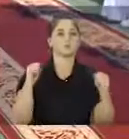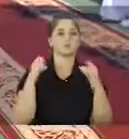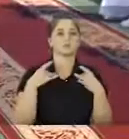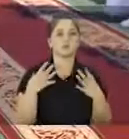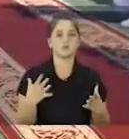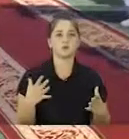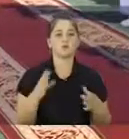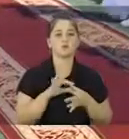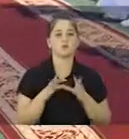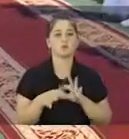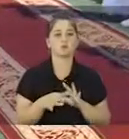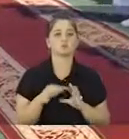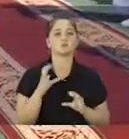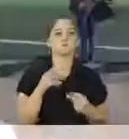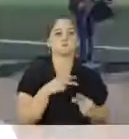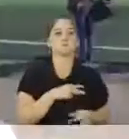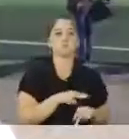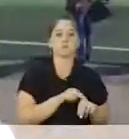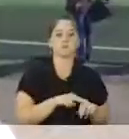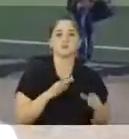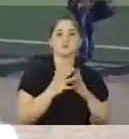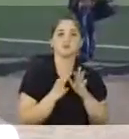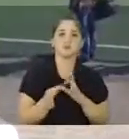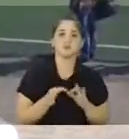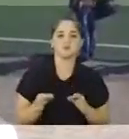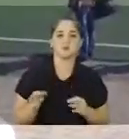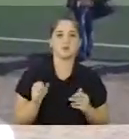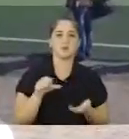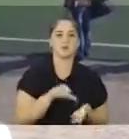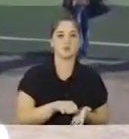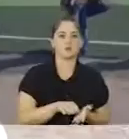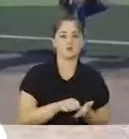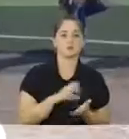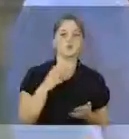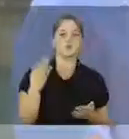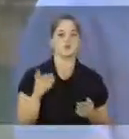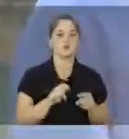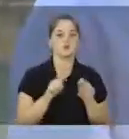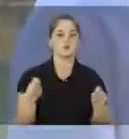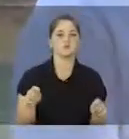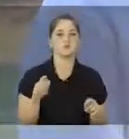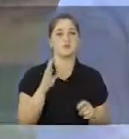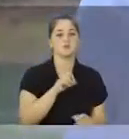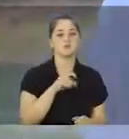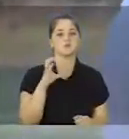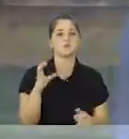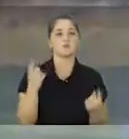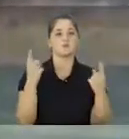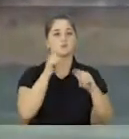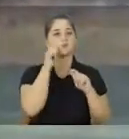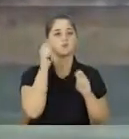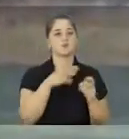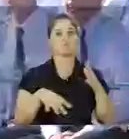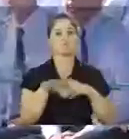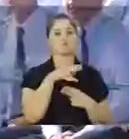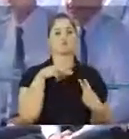праздник – спартакиада сотрудников полиции сельских подразделений. А участие на его открытии Эльмиры Сыздыковой – огромный подарок для